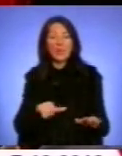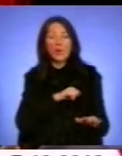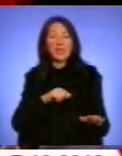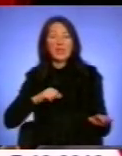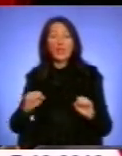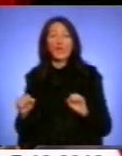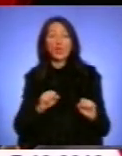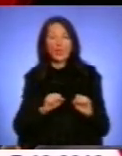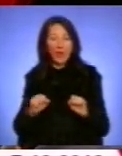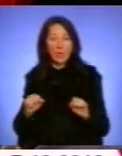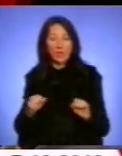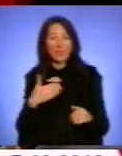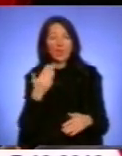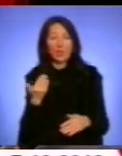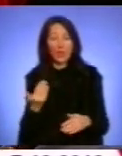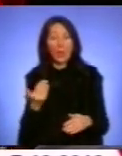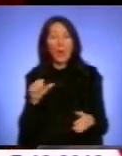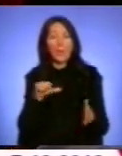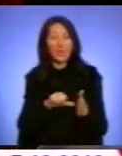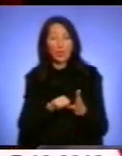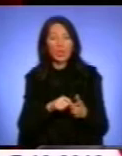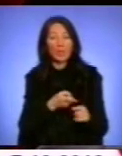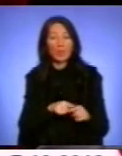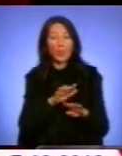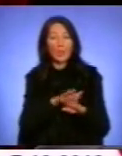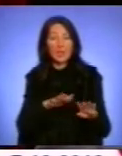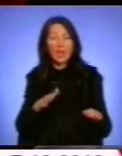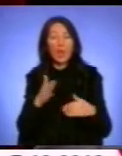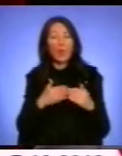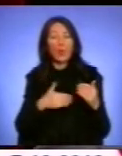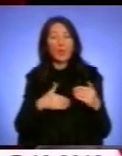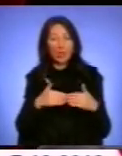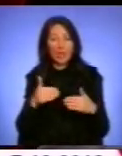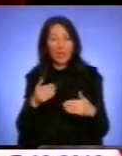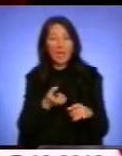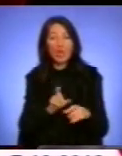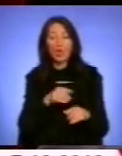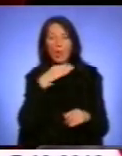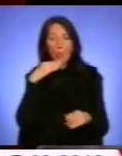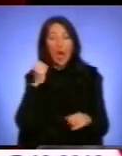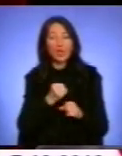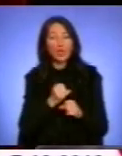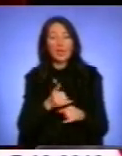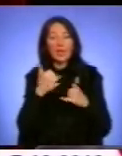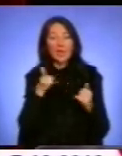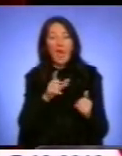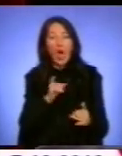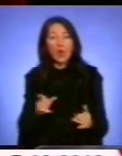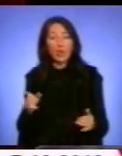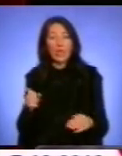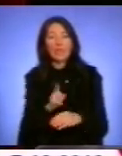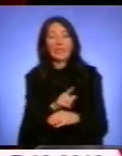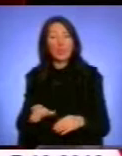самоврядування. Ви, присутні в цьому залі, професіонали, дуже багато зробили для людей